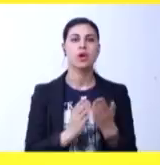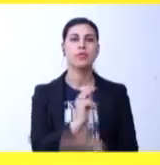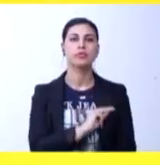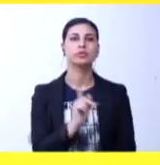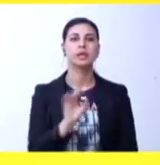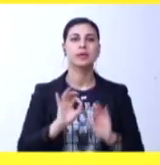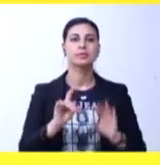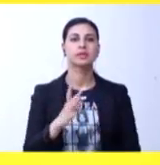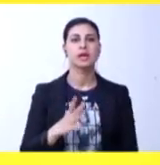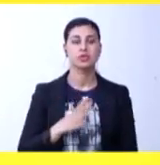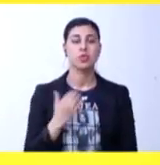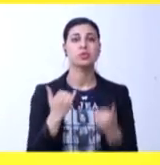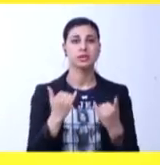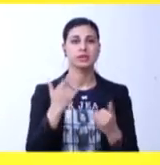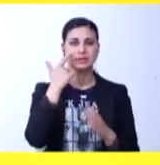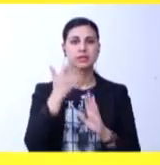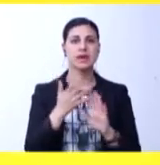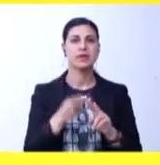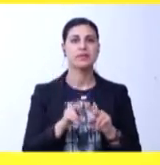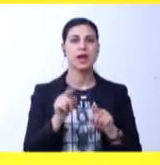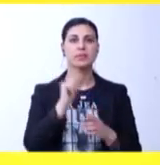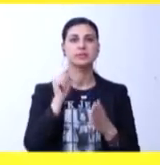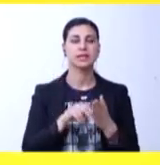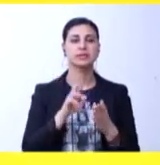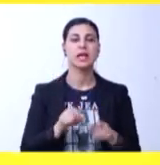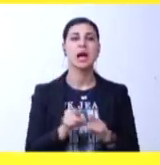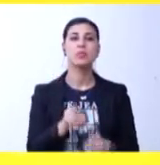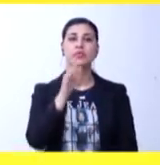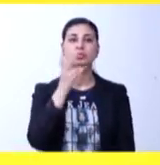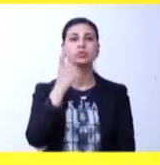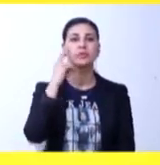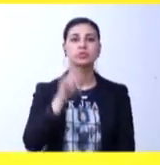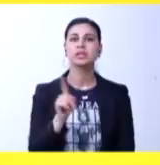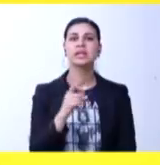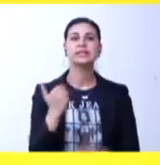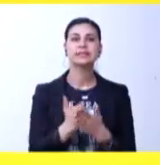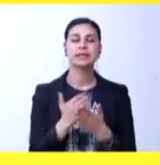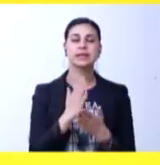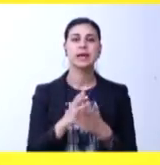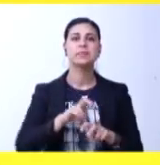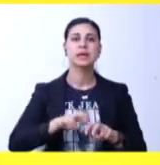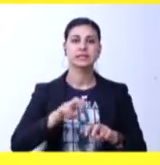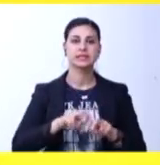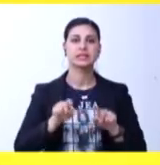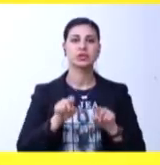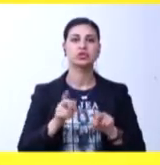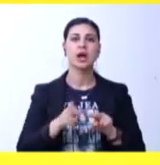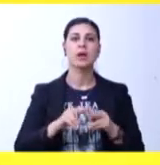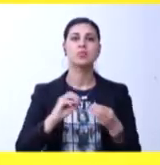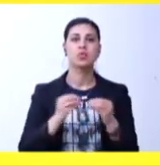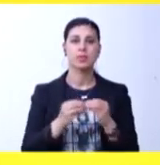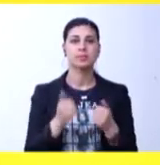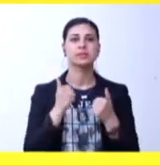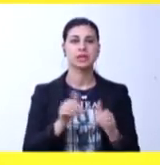უკვე მოგახსენეთ. დღეს გავარკვევთ ჩვენ ამ საკითხს და ამავე დროს გავარკვევთ რა სიახლე არის მედიცინაში ამ პრობლემის